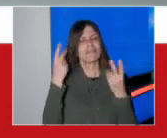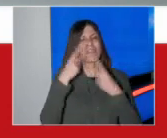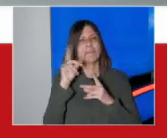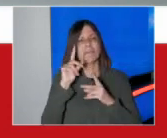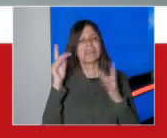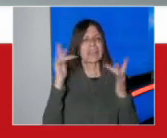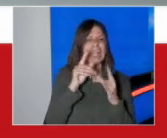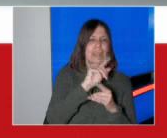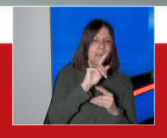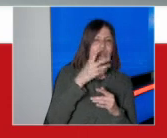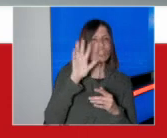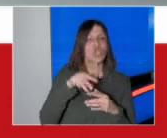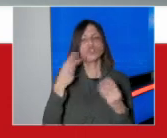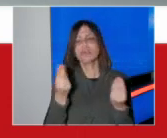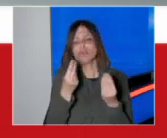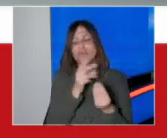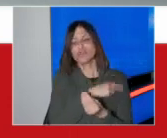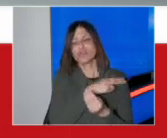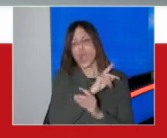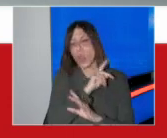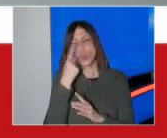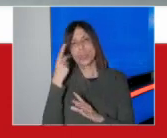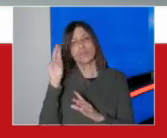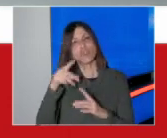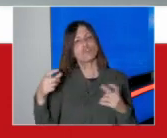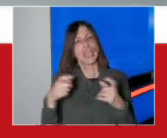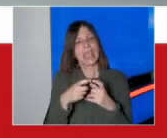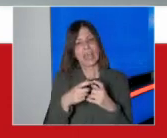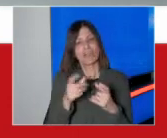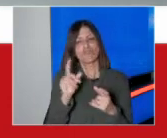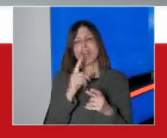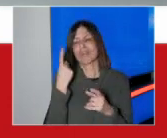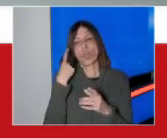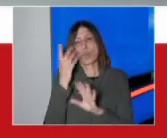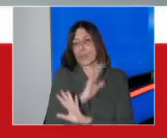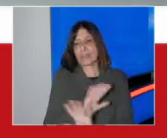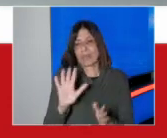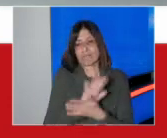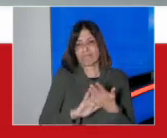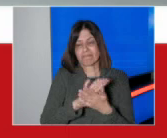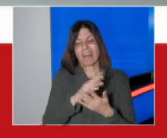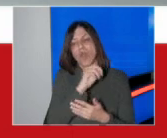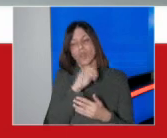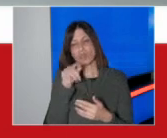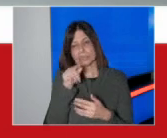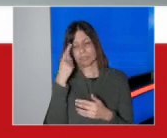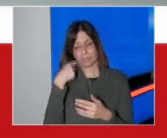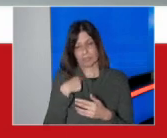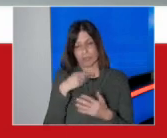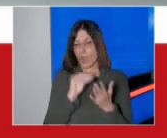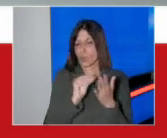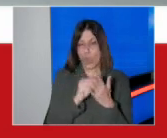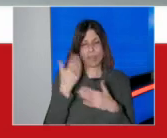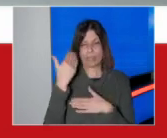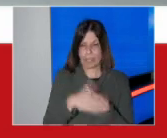יש משהו שאפילו המשטרה לא יודעת, האם יש איזושהי יחידה שעשתה משהו שאף אחד לא מודע אליו. הנושא הזה בעיניי עדיין לא נגמר,